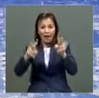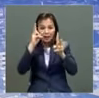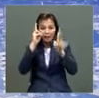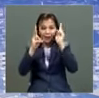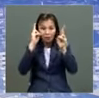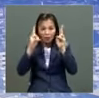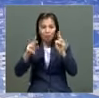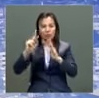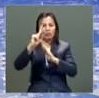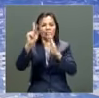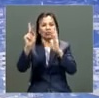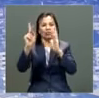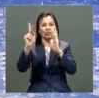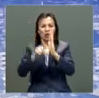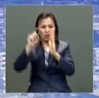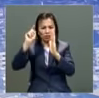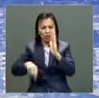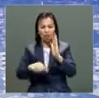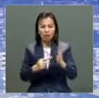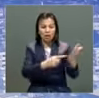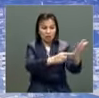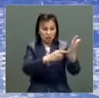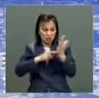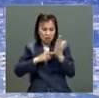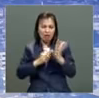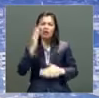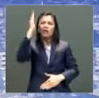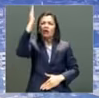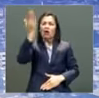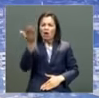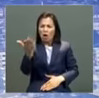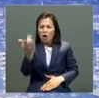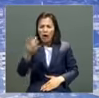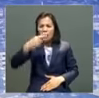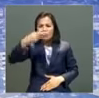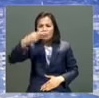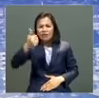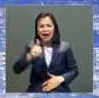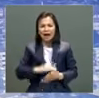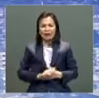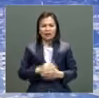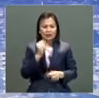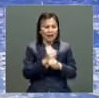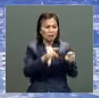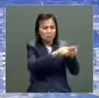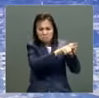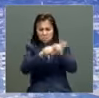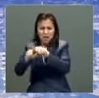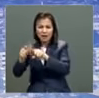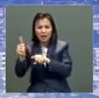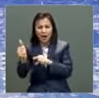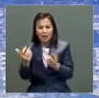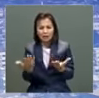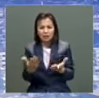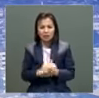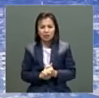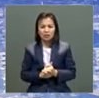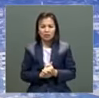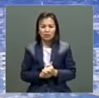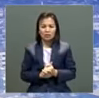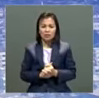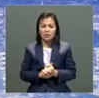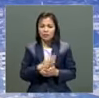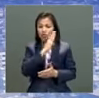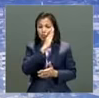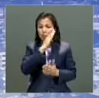วินัยท่านต้องเสนอกันขึ้นมาไหมทุกร้านตัดผมบอกว่าพูดได้เหมือนกันต้องทำไม่ได้เหมือนกันเพราะฉะนั้นถ้